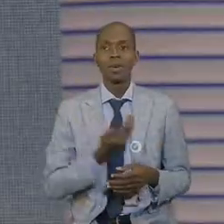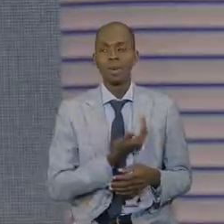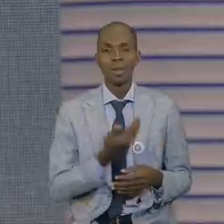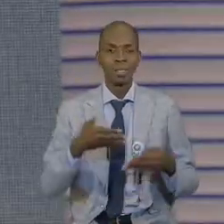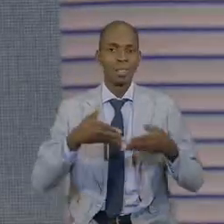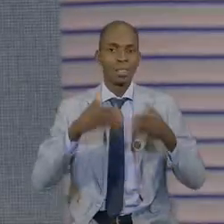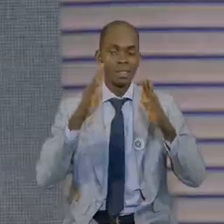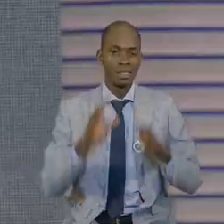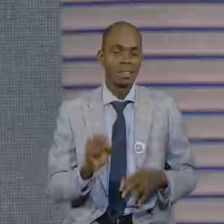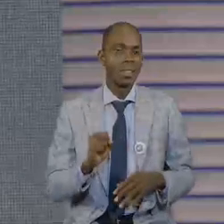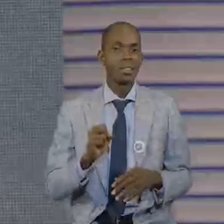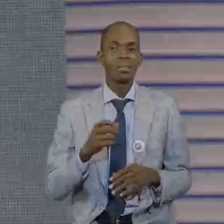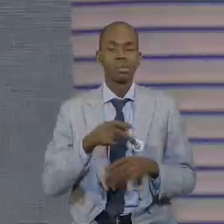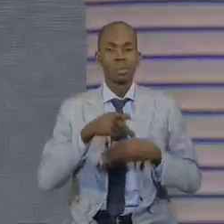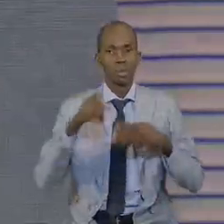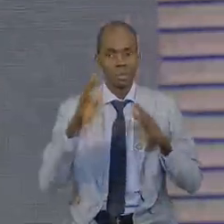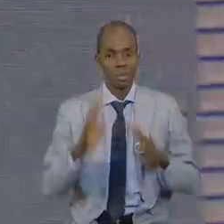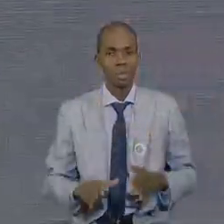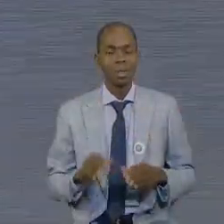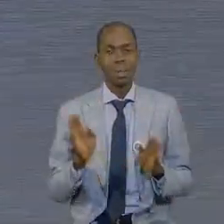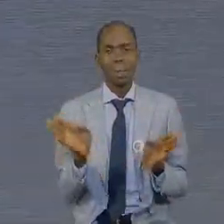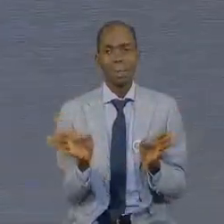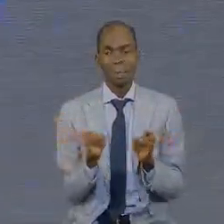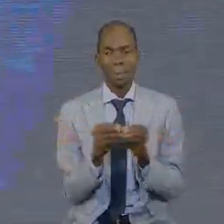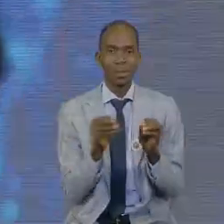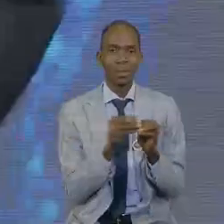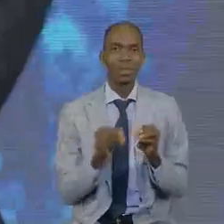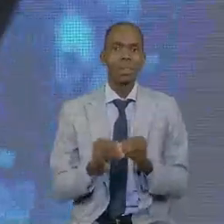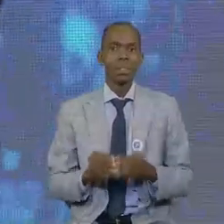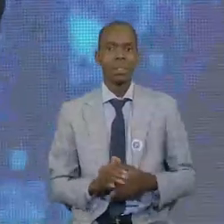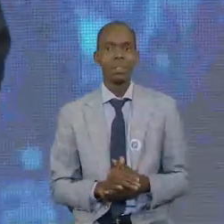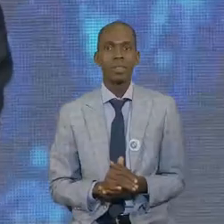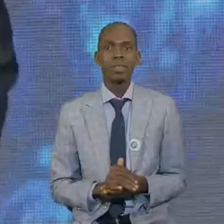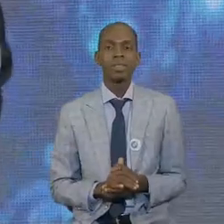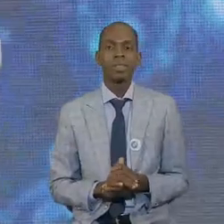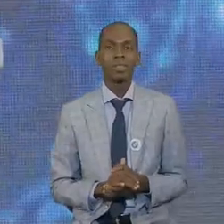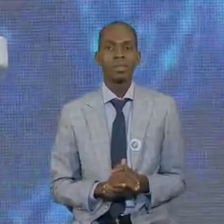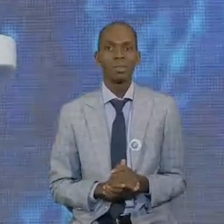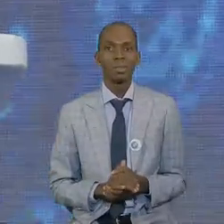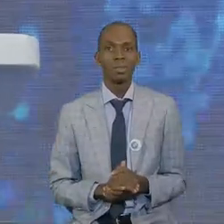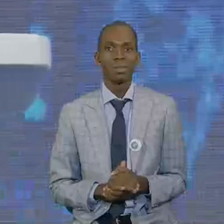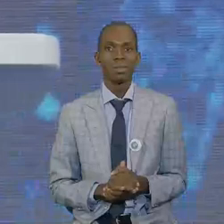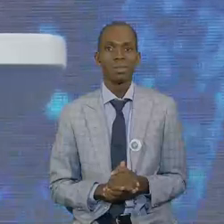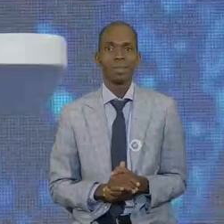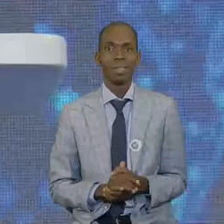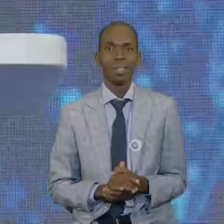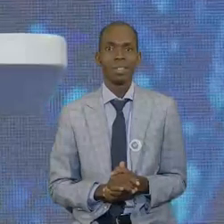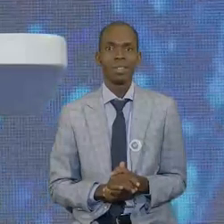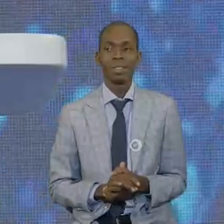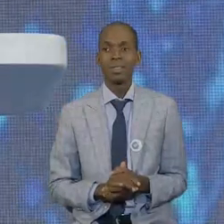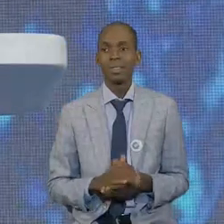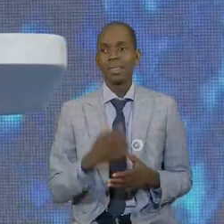leaders' professional meeting. Et nous sommes à la dernière session de notre réunion des ouvriers, des leaders.